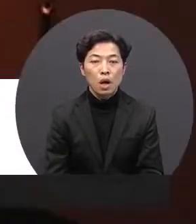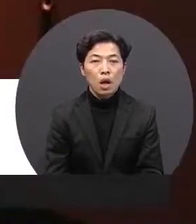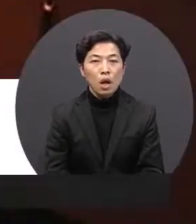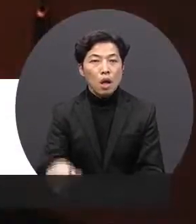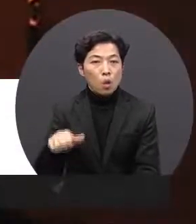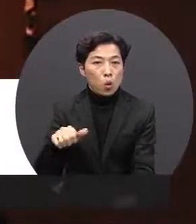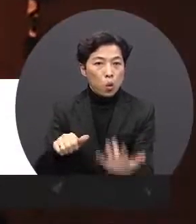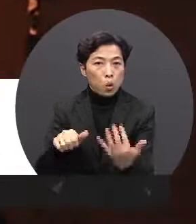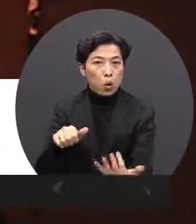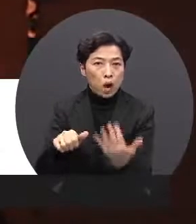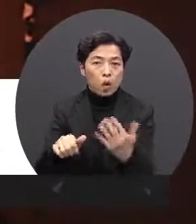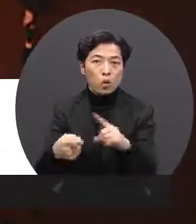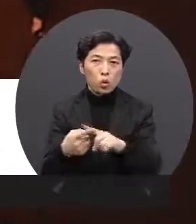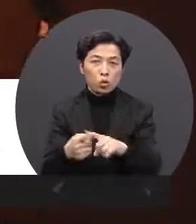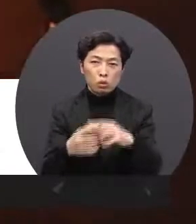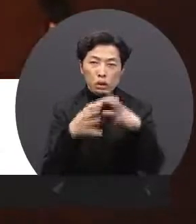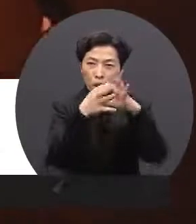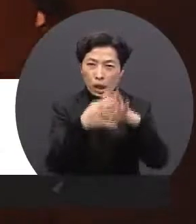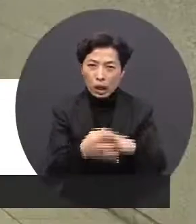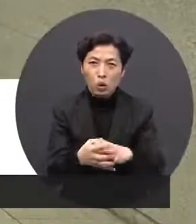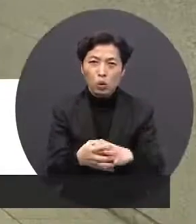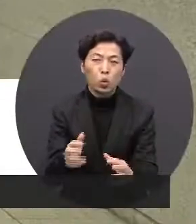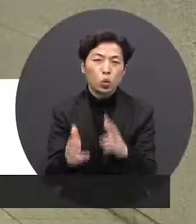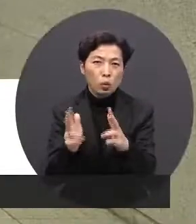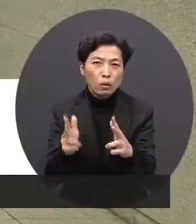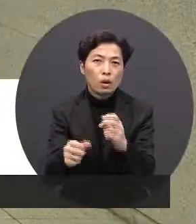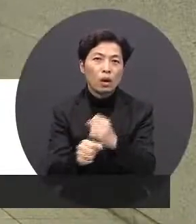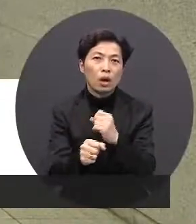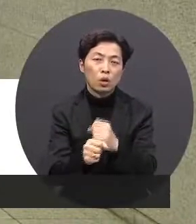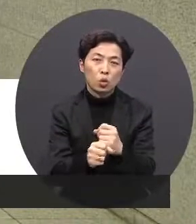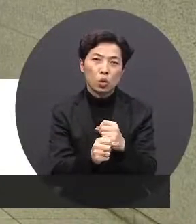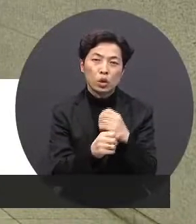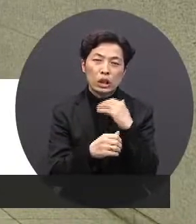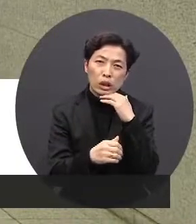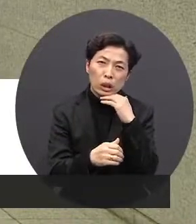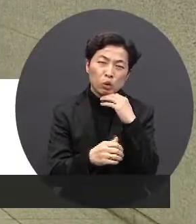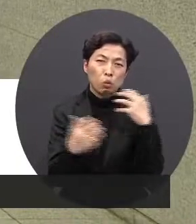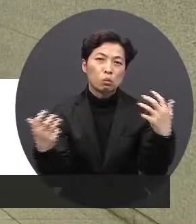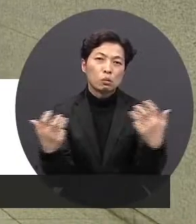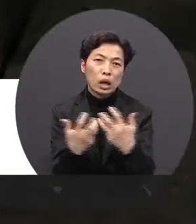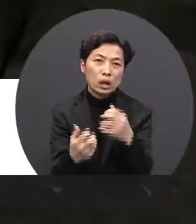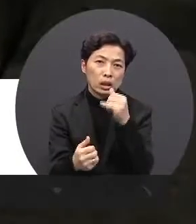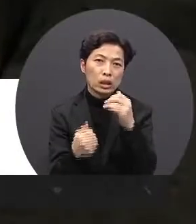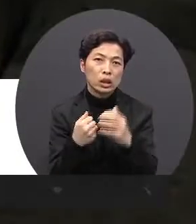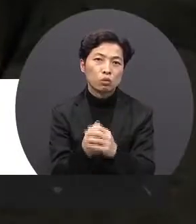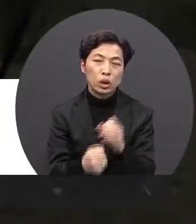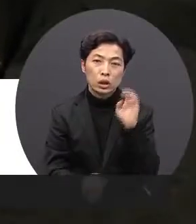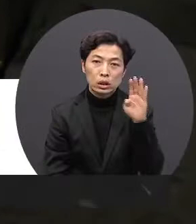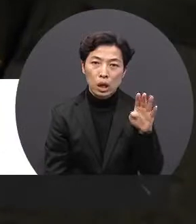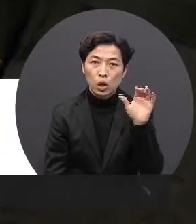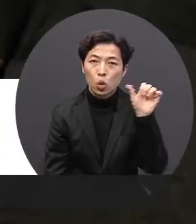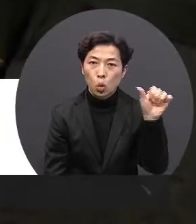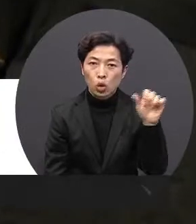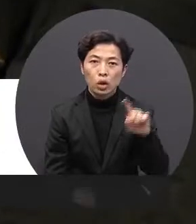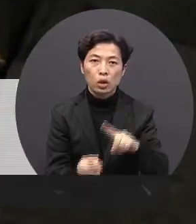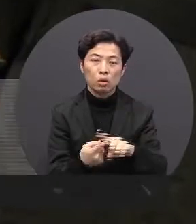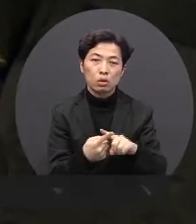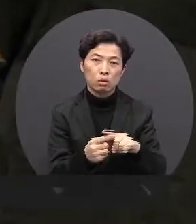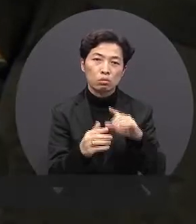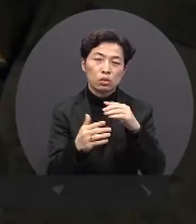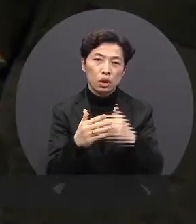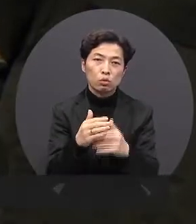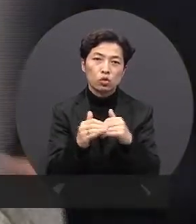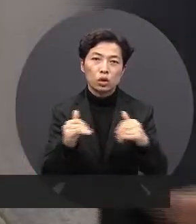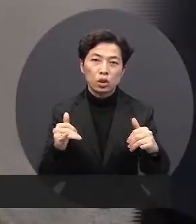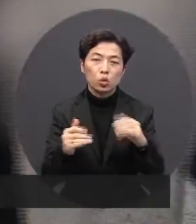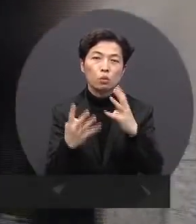아침부터 저녁까지 풀 가동하는데도 대기가 며칠씩 꽉 차 있어 4일장이나 5일장을 치르는 유족들이